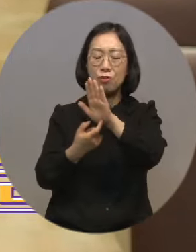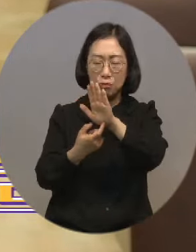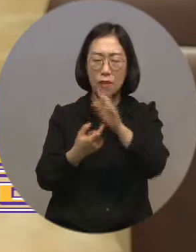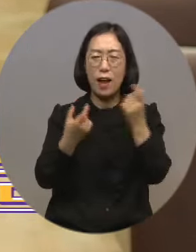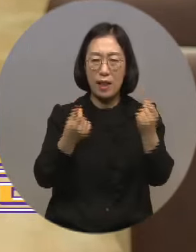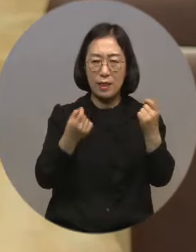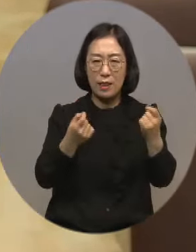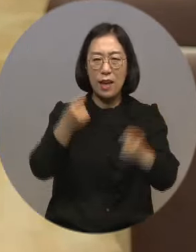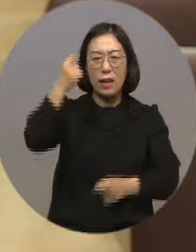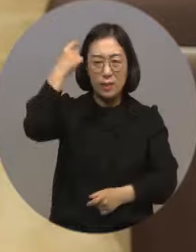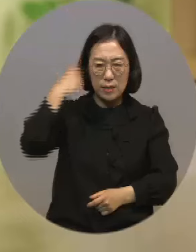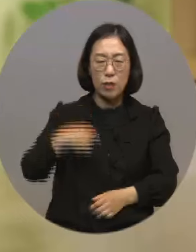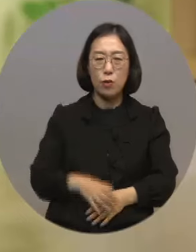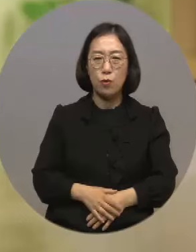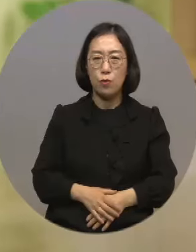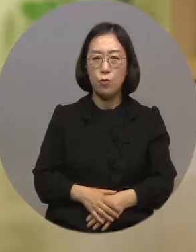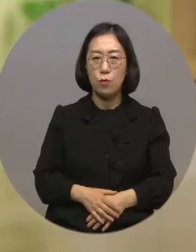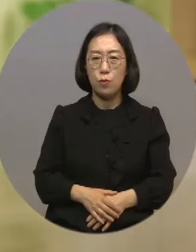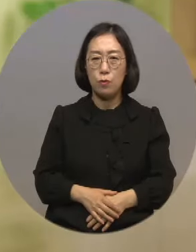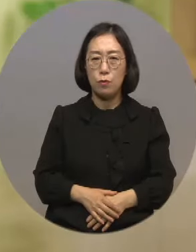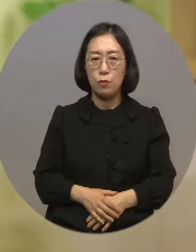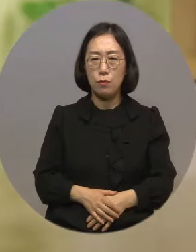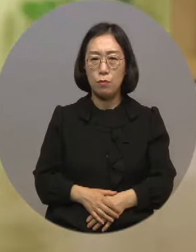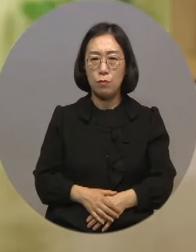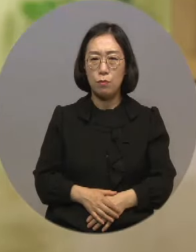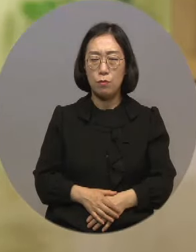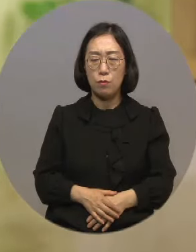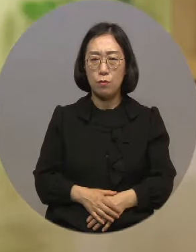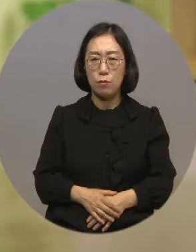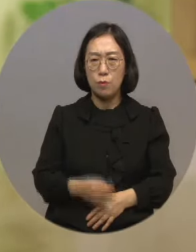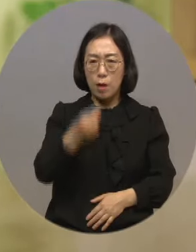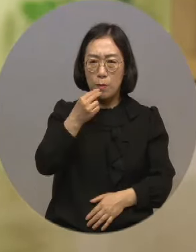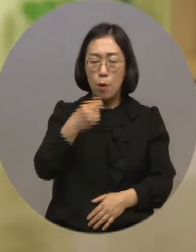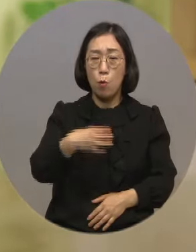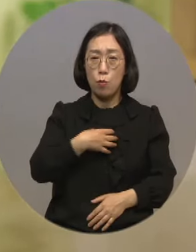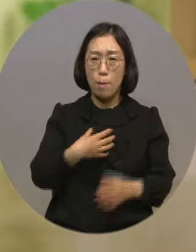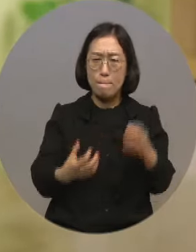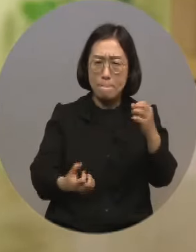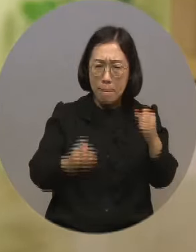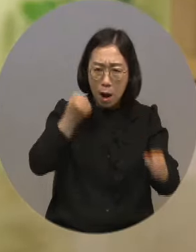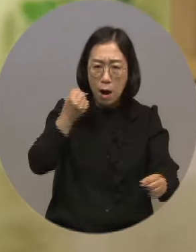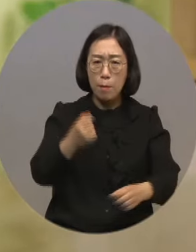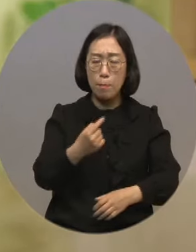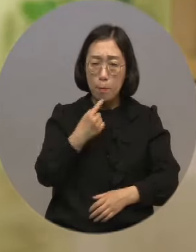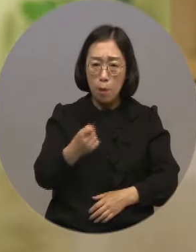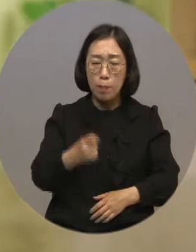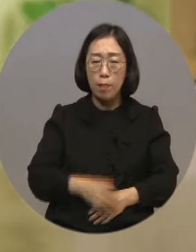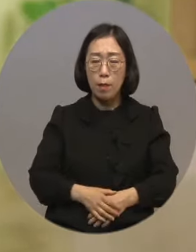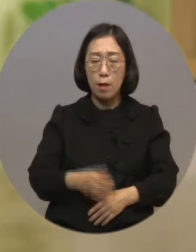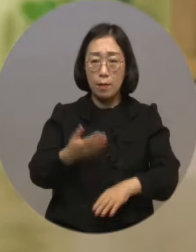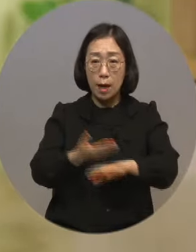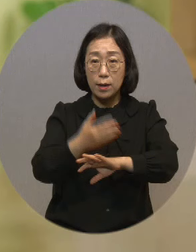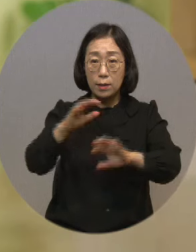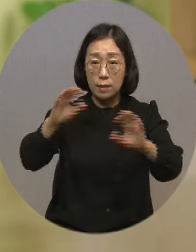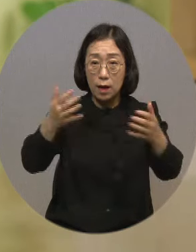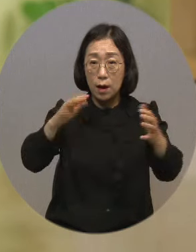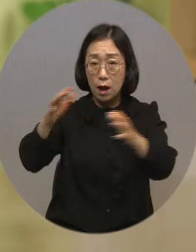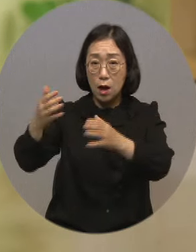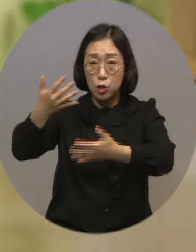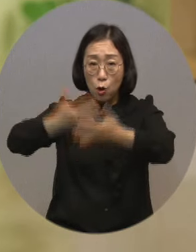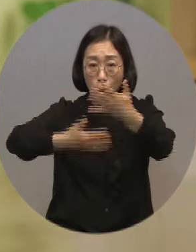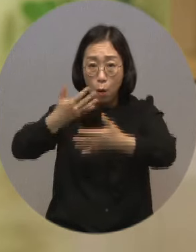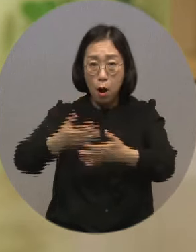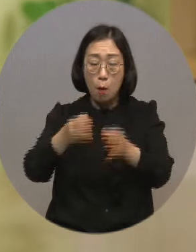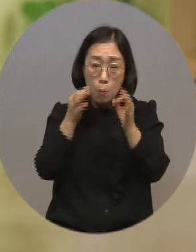도달하고 하고 자꾸 그 생명의 위협을 무릅쓰고 한국 영화든 외국 영화를